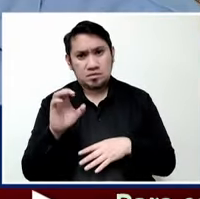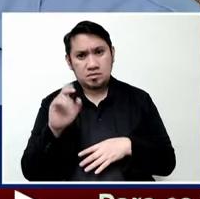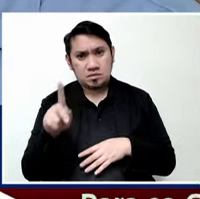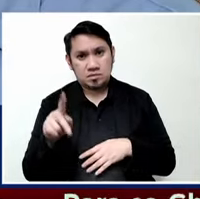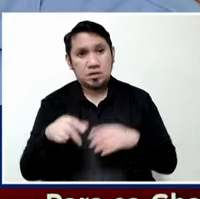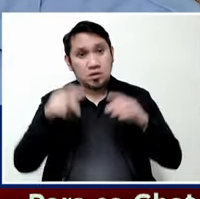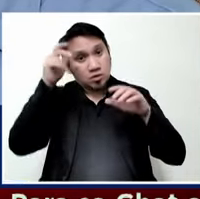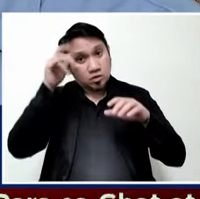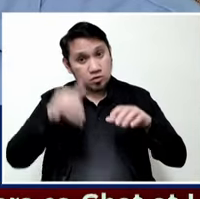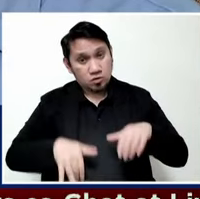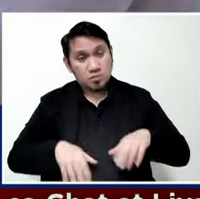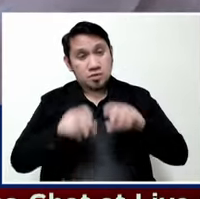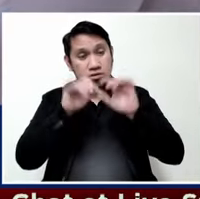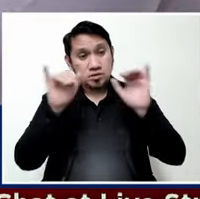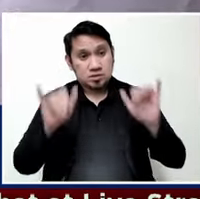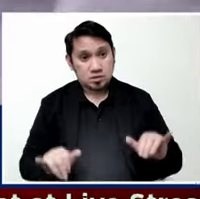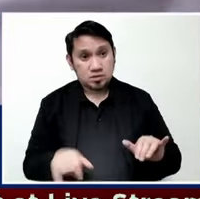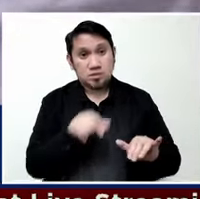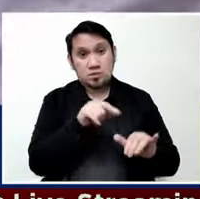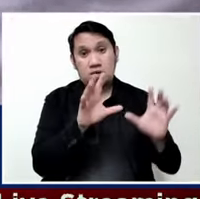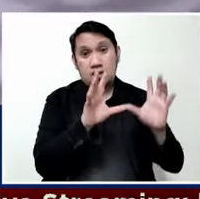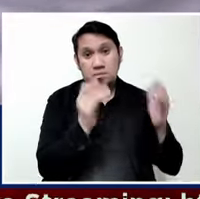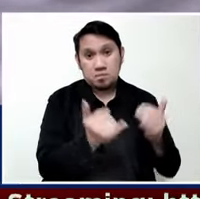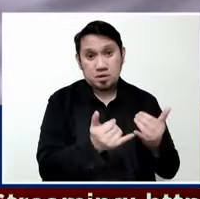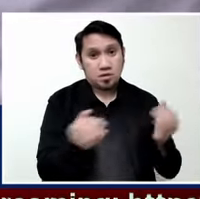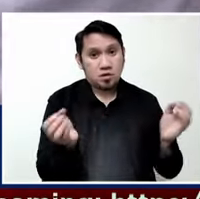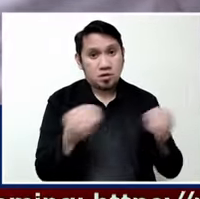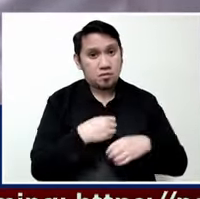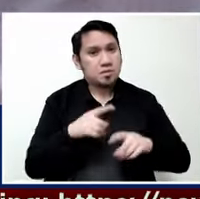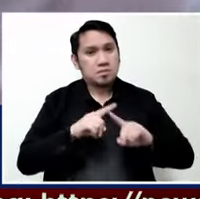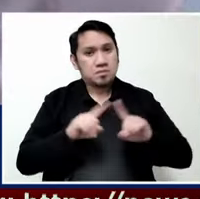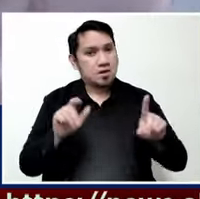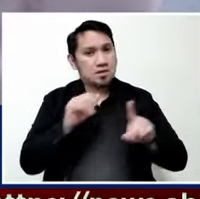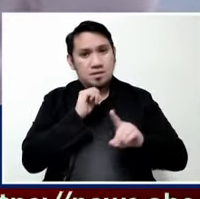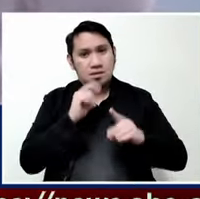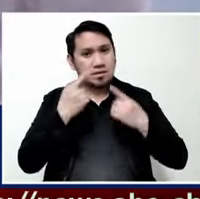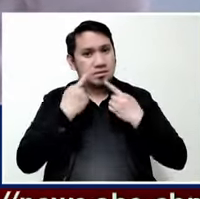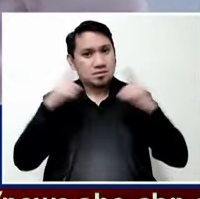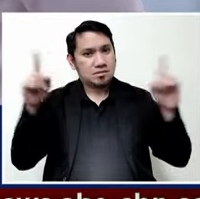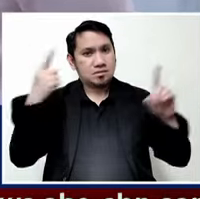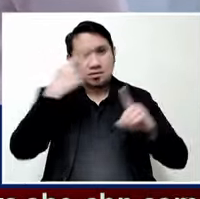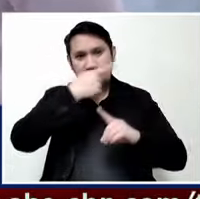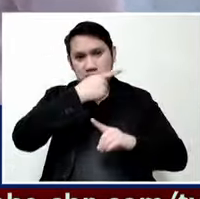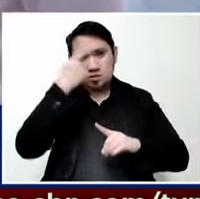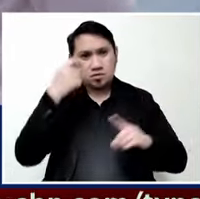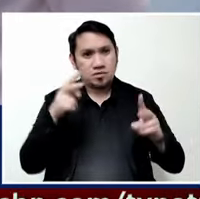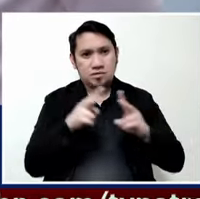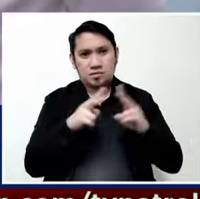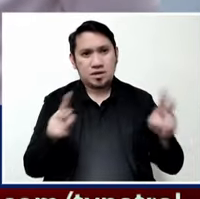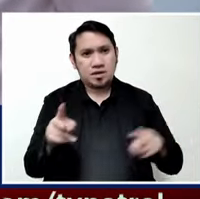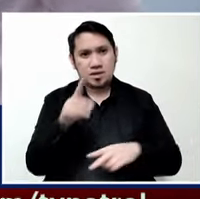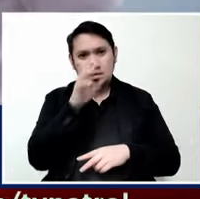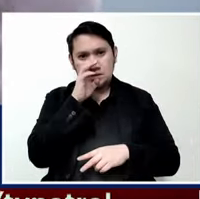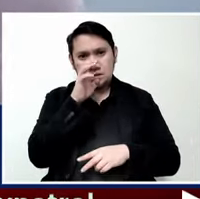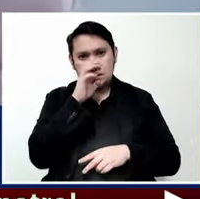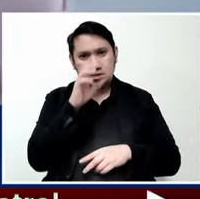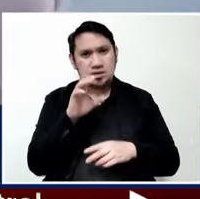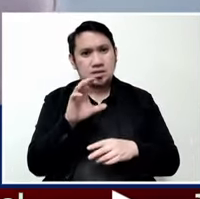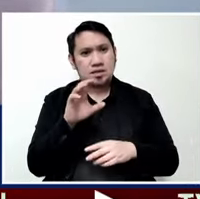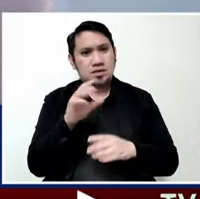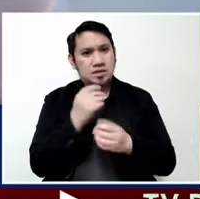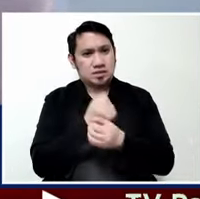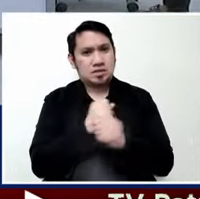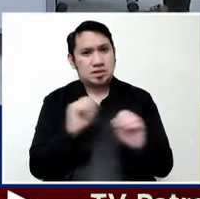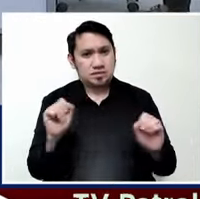systems ng corporate office pero hindi nagtagumpay dahil sa mahigpit na cybersecurity ng NGCP. Pero ang